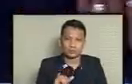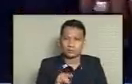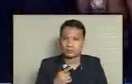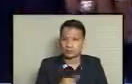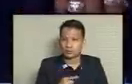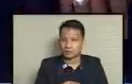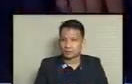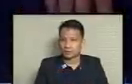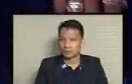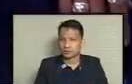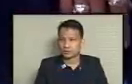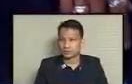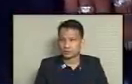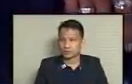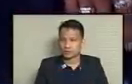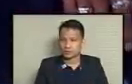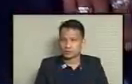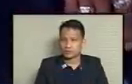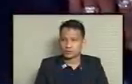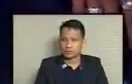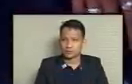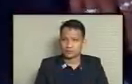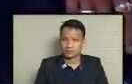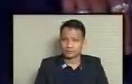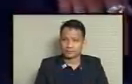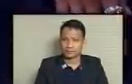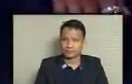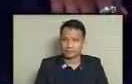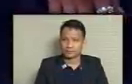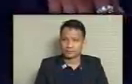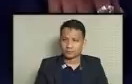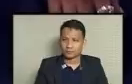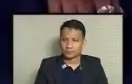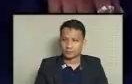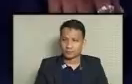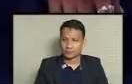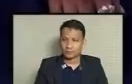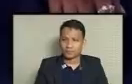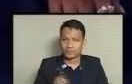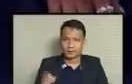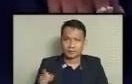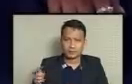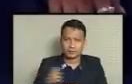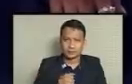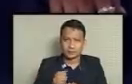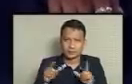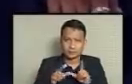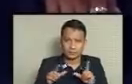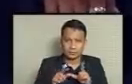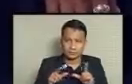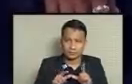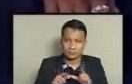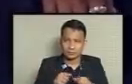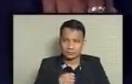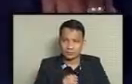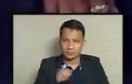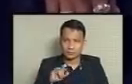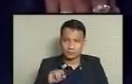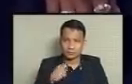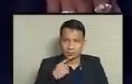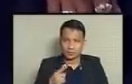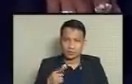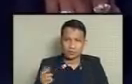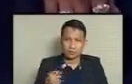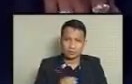Sige po, sir. Alamin po natin yan, sir. Para mahingit yung certification sa Security Licensing Division, para sa ako ko